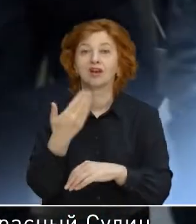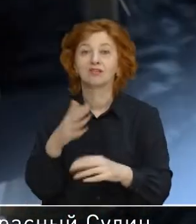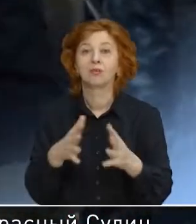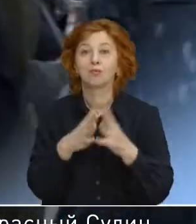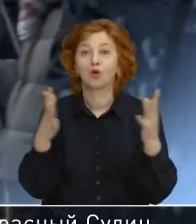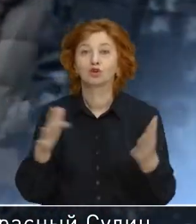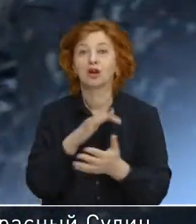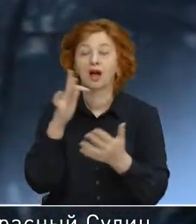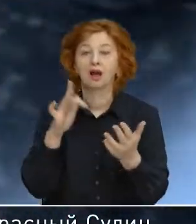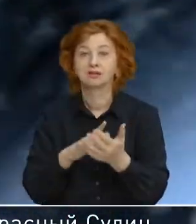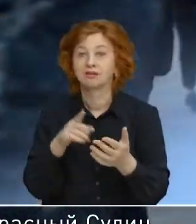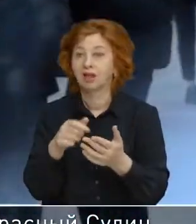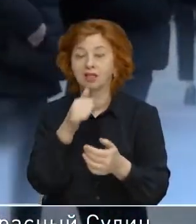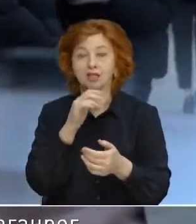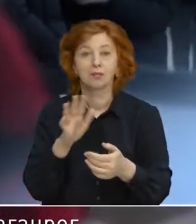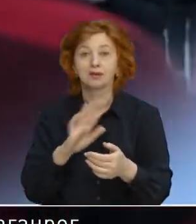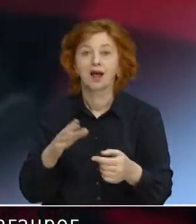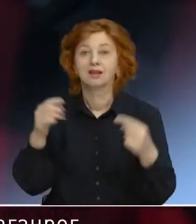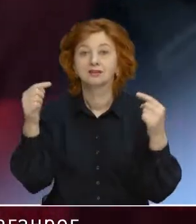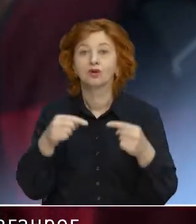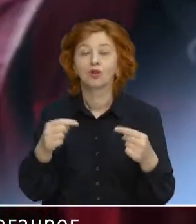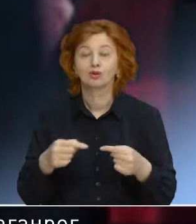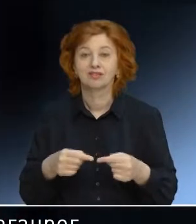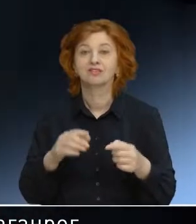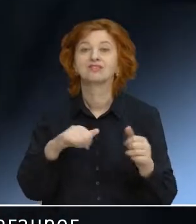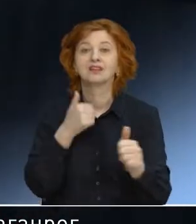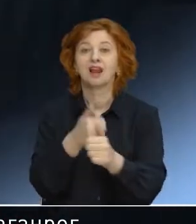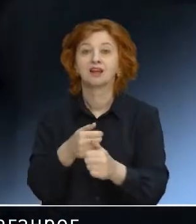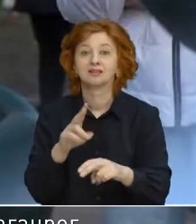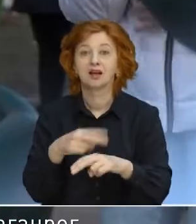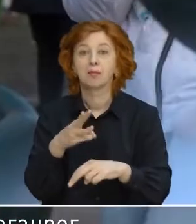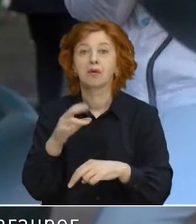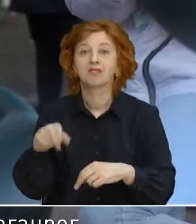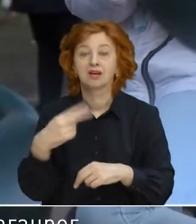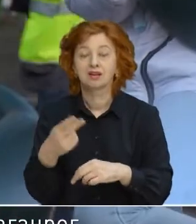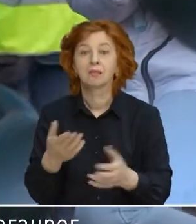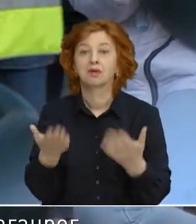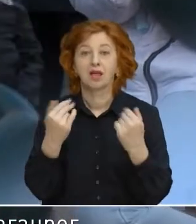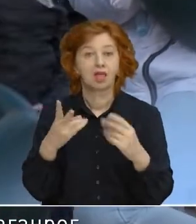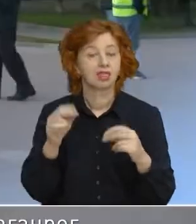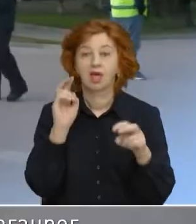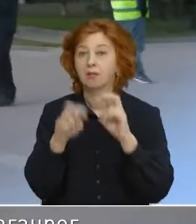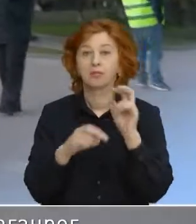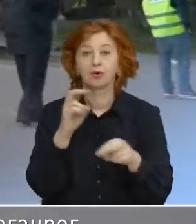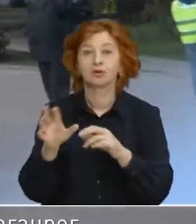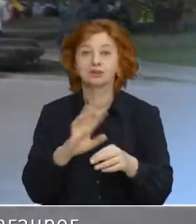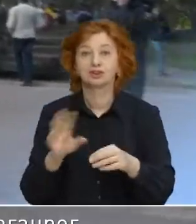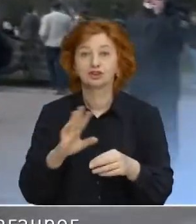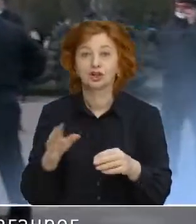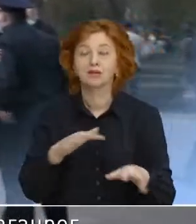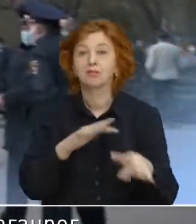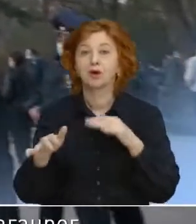большинстве городов их даже не пытались согласовать. Вслед за этим МВД призвало россиян не посещать